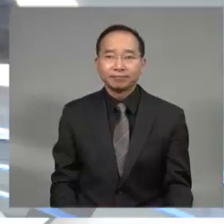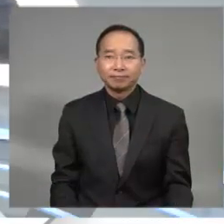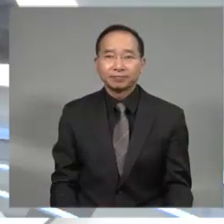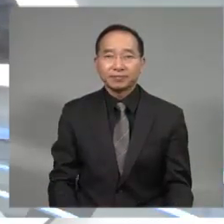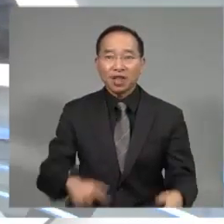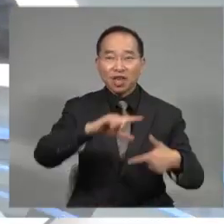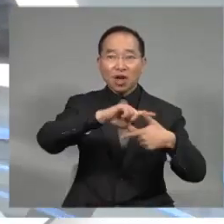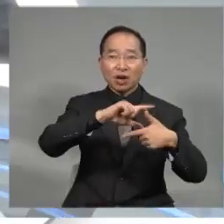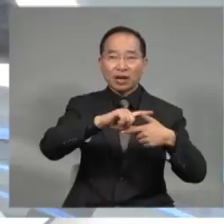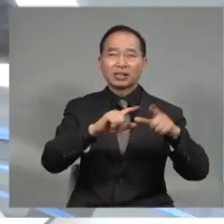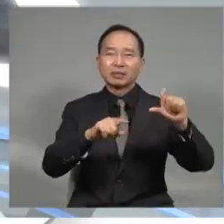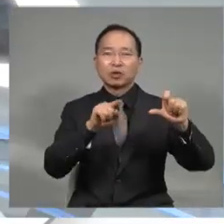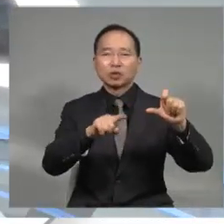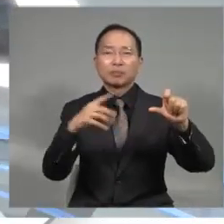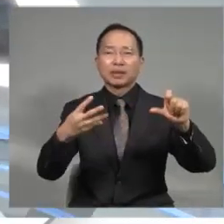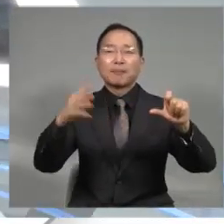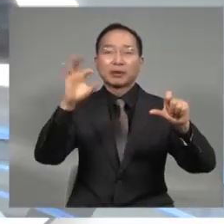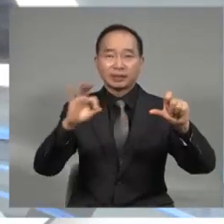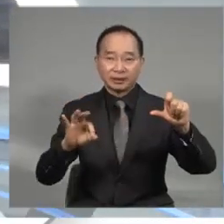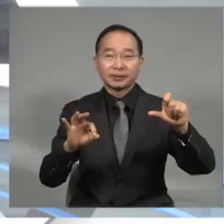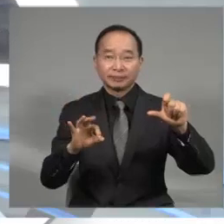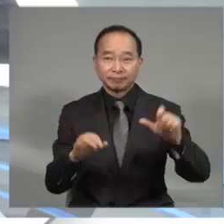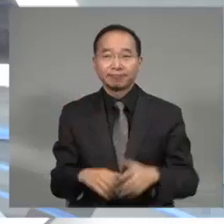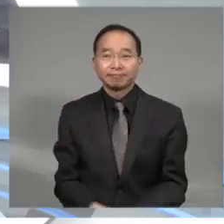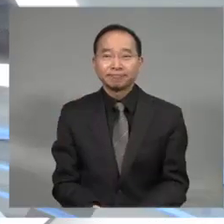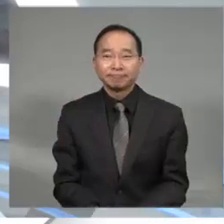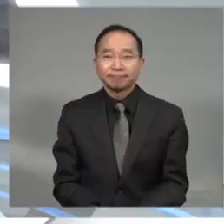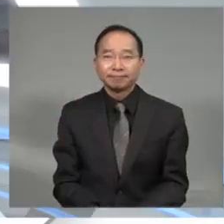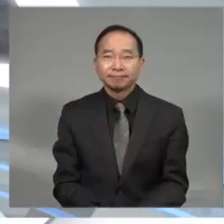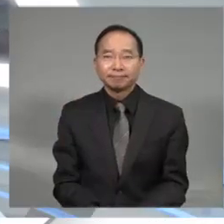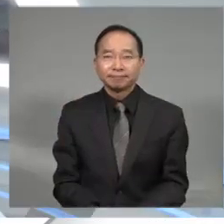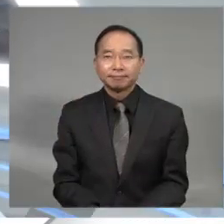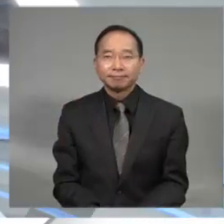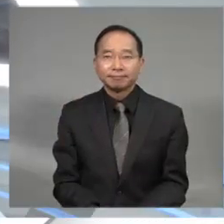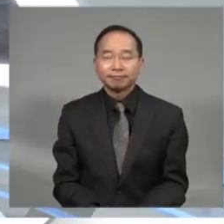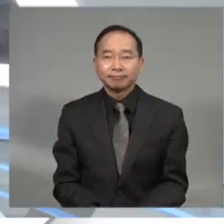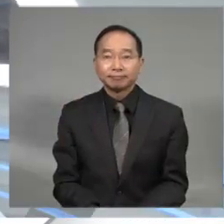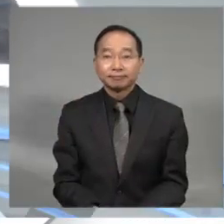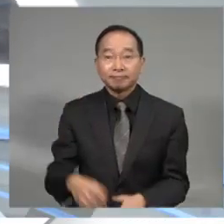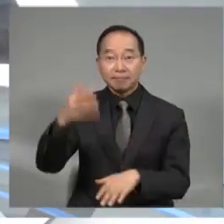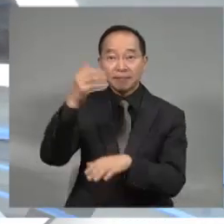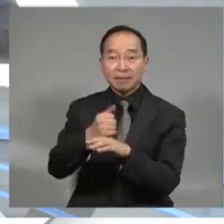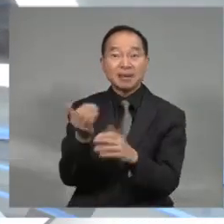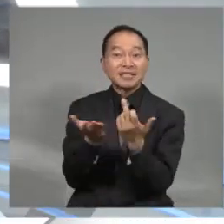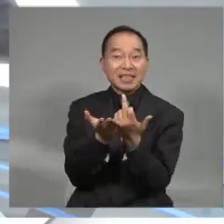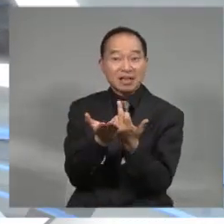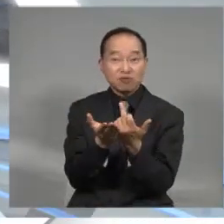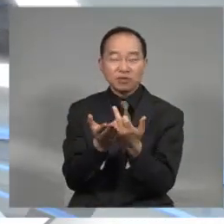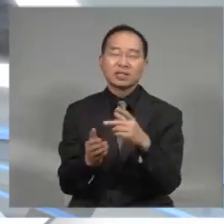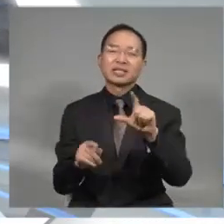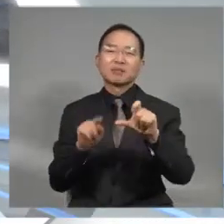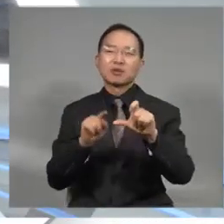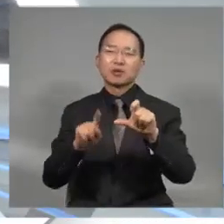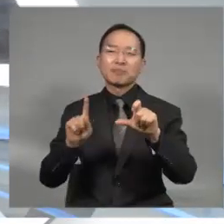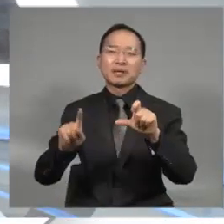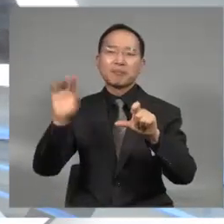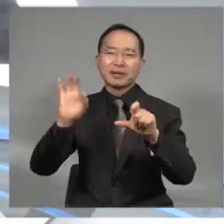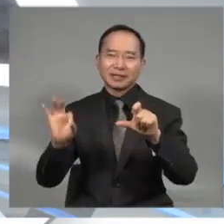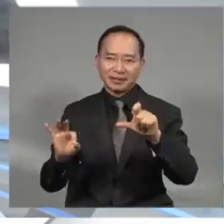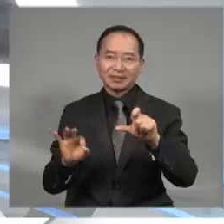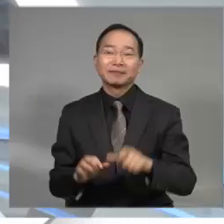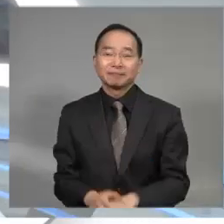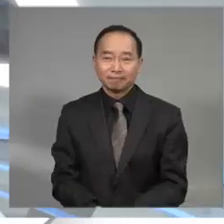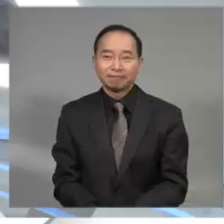경상남도는 15.4% 사전투표율 보이고 있습니다. 마지막 제주도는요, 15.1% 보이고